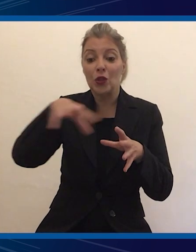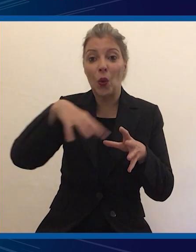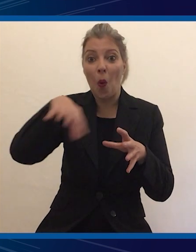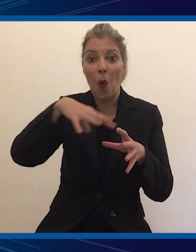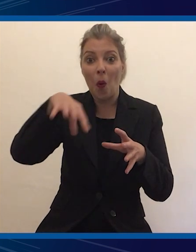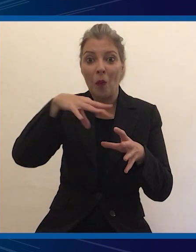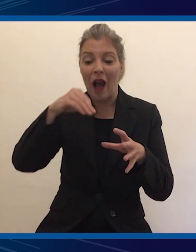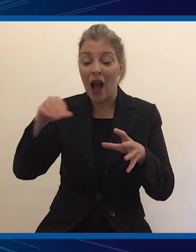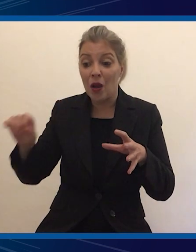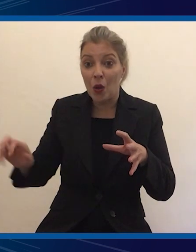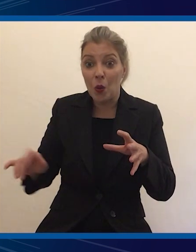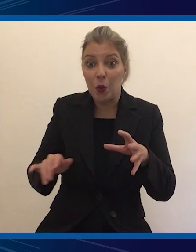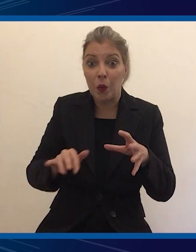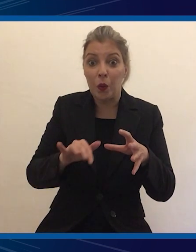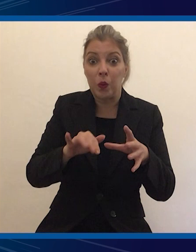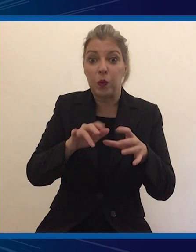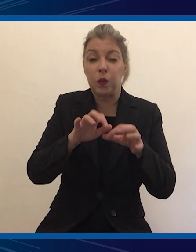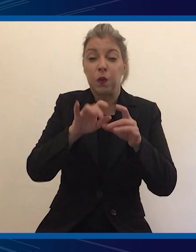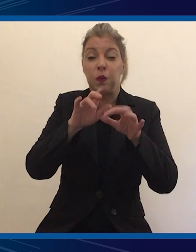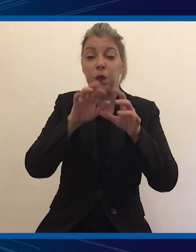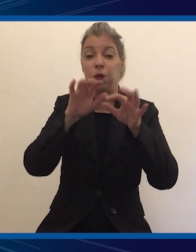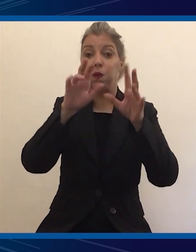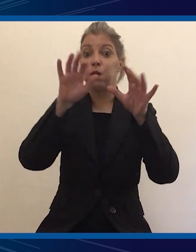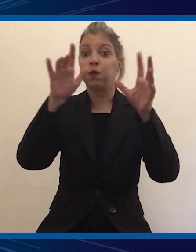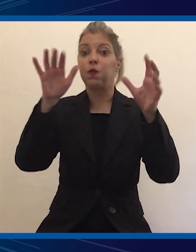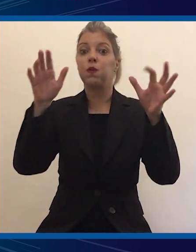formazione di tantissima schiuma colorata.